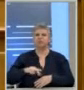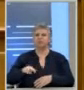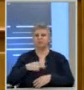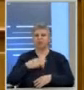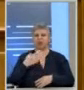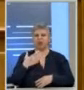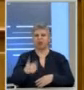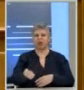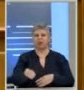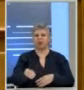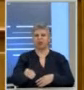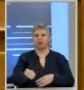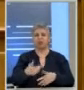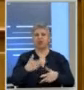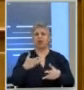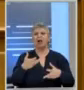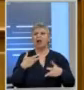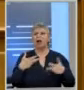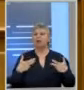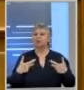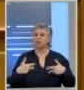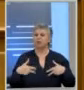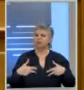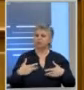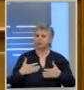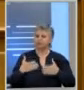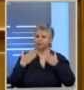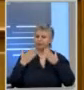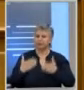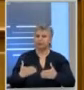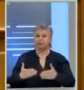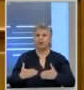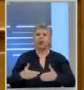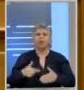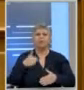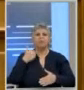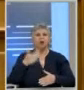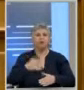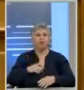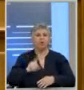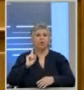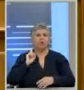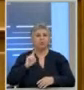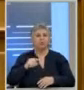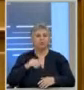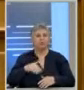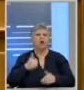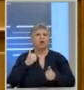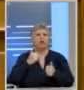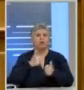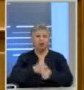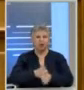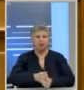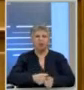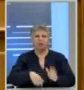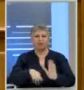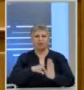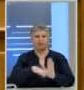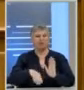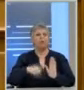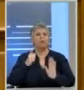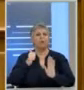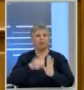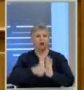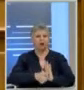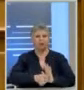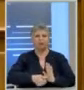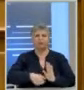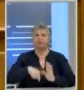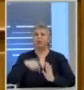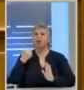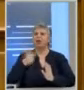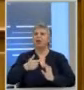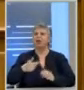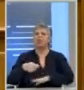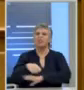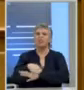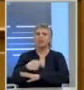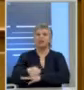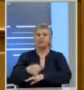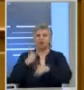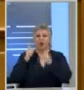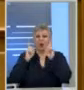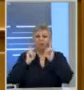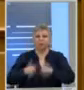κράτος ενάντια στο Σύνταγμα και τους νόμους, ενάντια στις αποφάσεις των ανώτατων